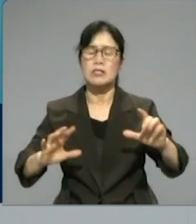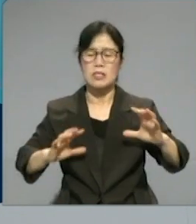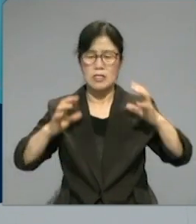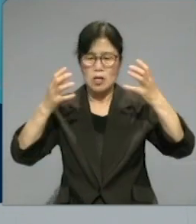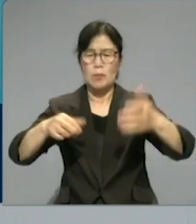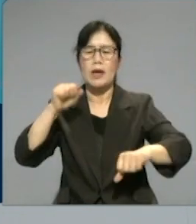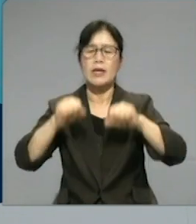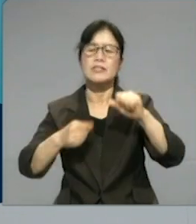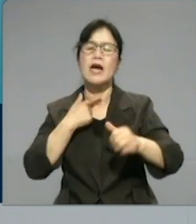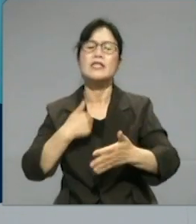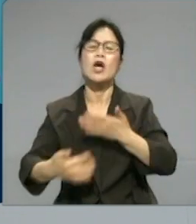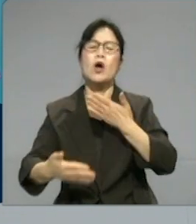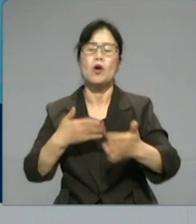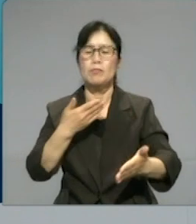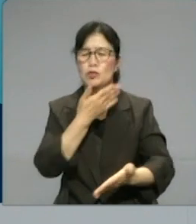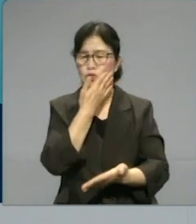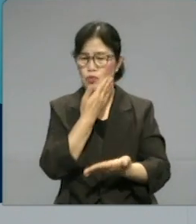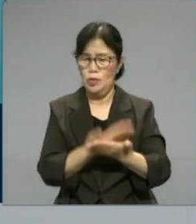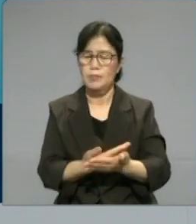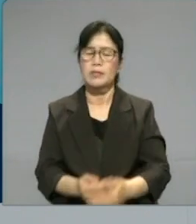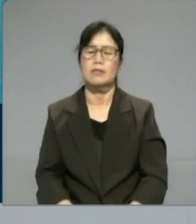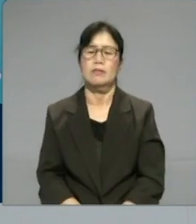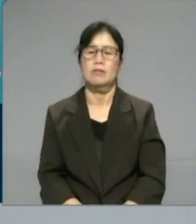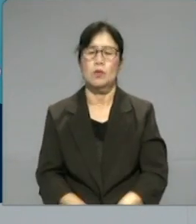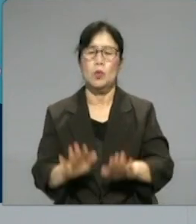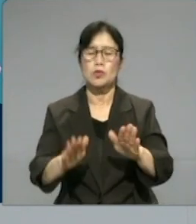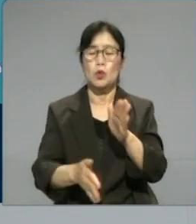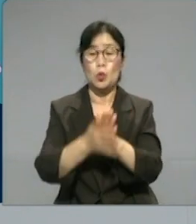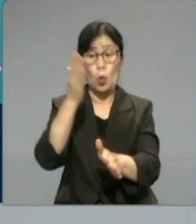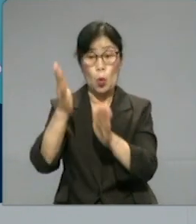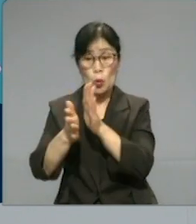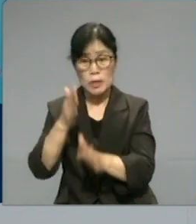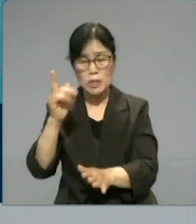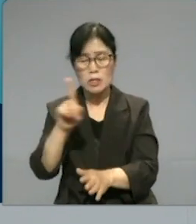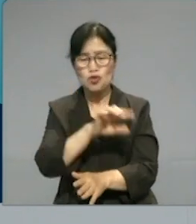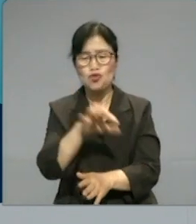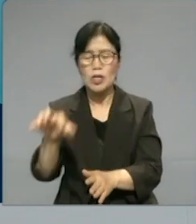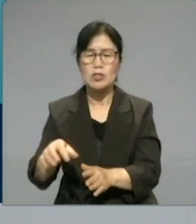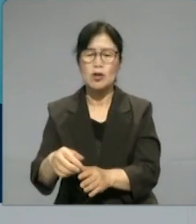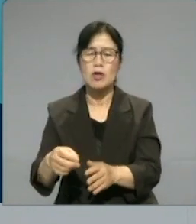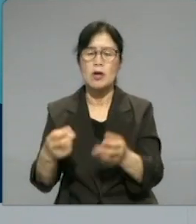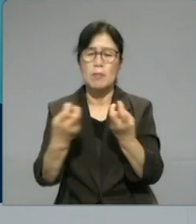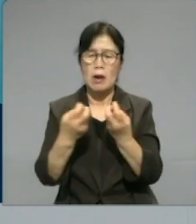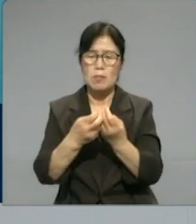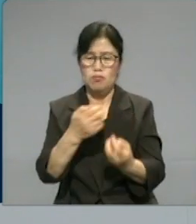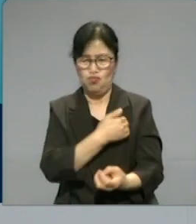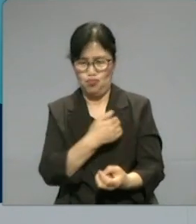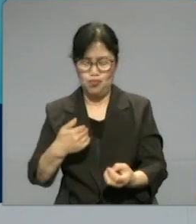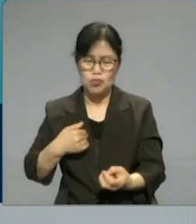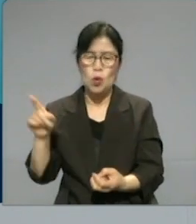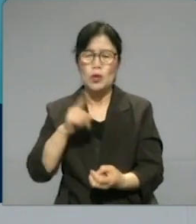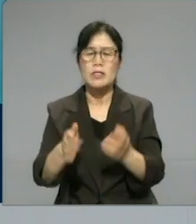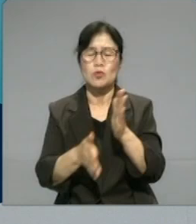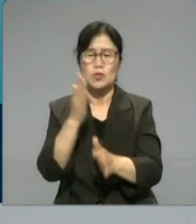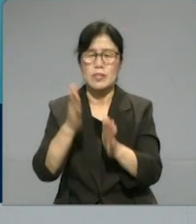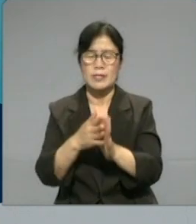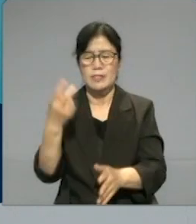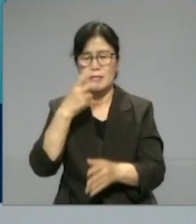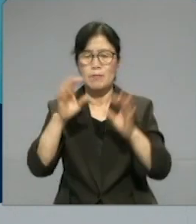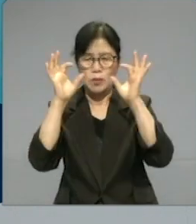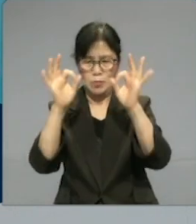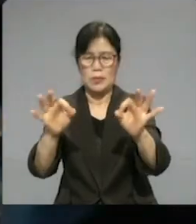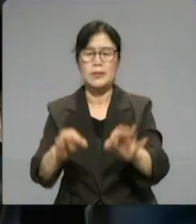행사 경험이 중요한데요 오늘은 어떤 도시 노하우가 가장 충분한지 살펴봅니다 김대희